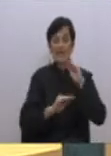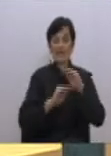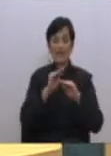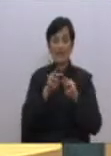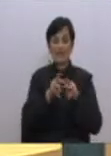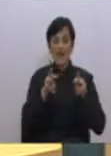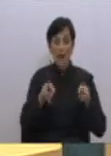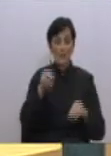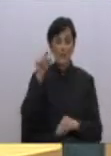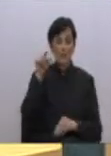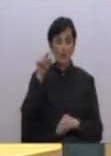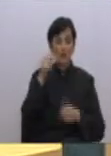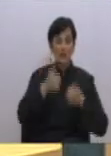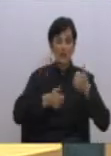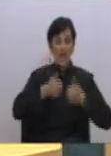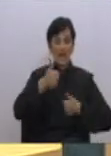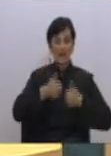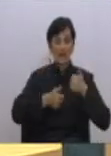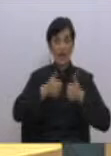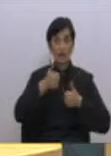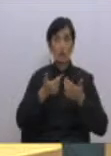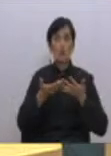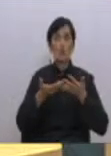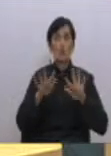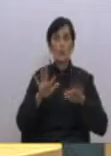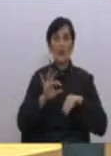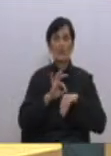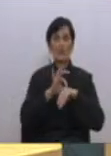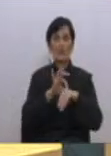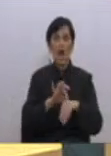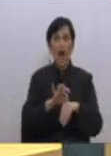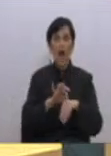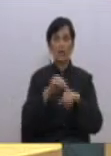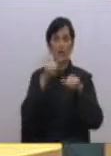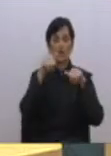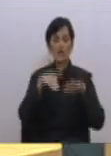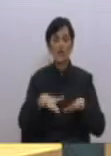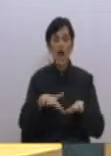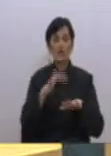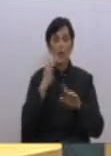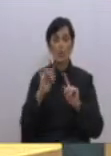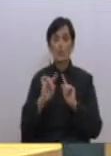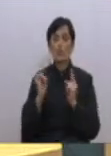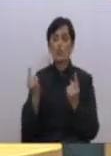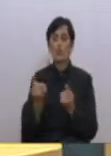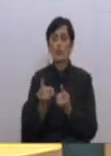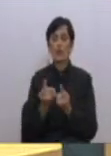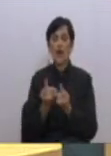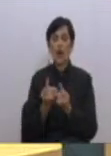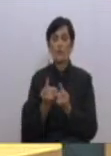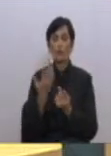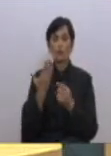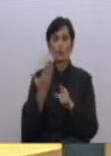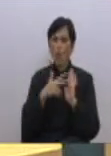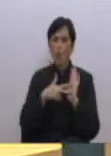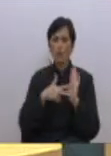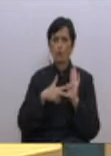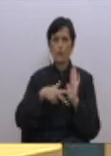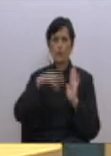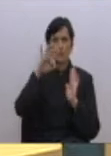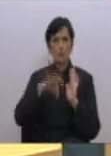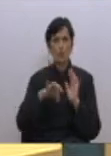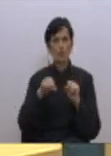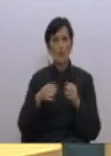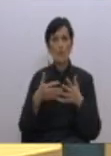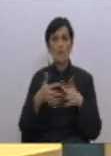ministroși, tenderebi, umete soba, tardeba, kadam scoti umraule soba, tu aruți 80% de